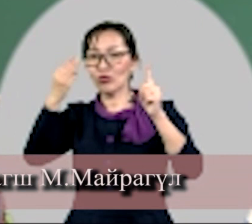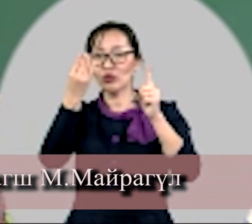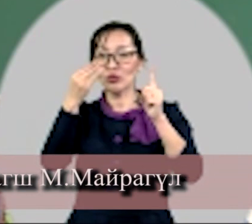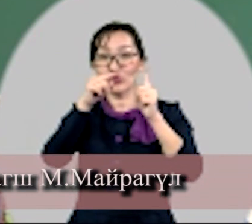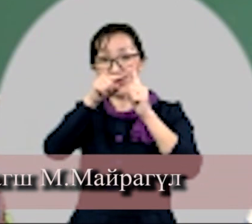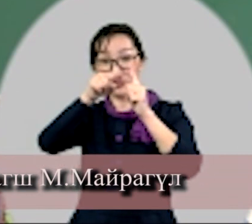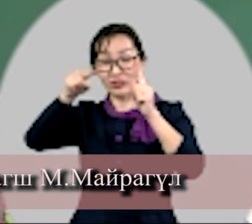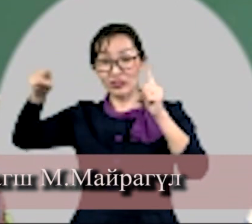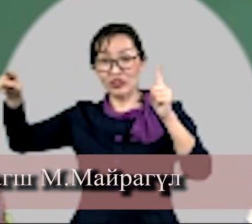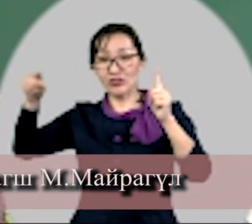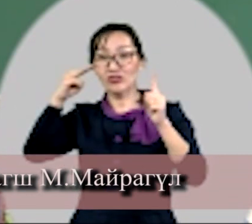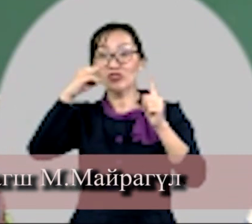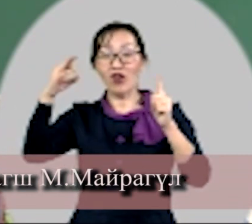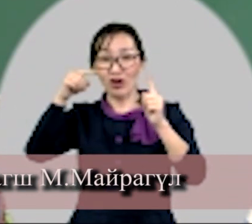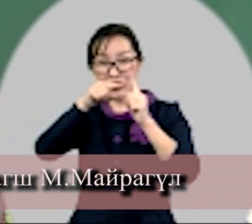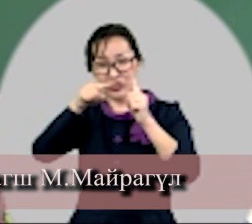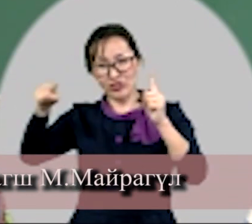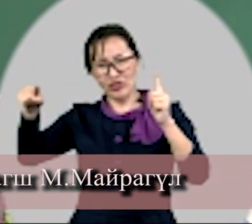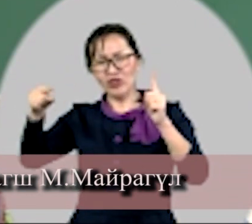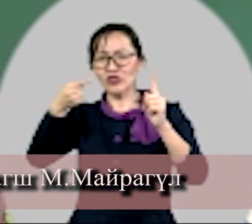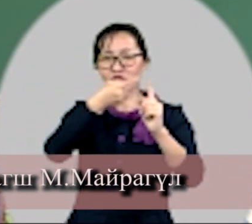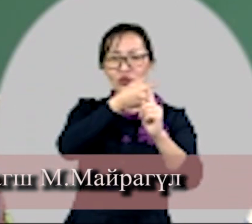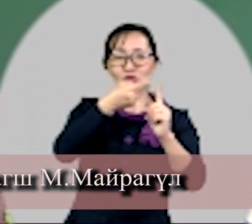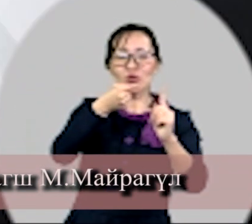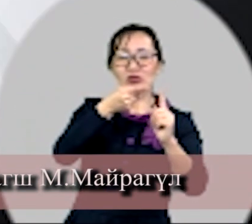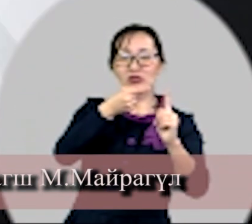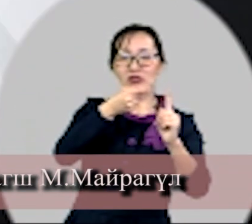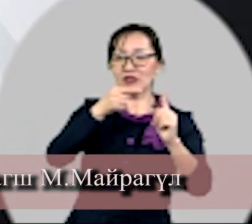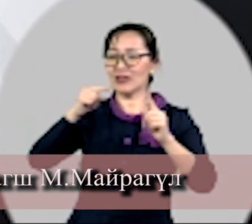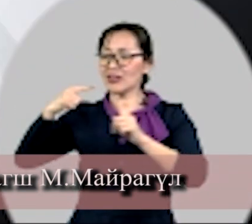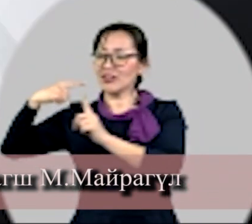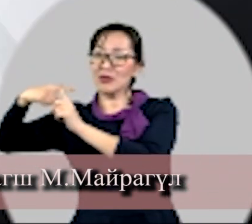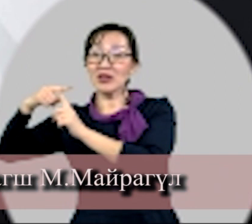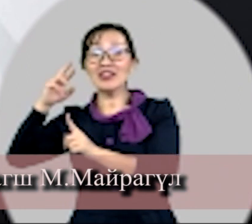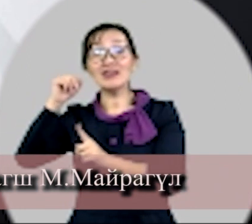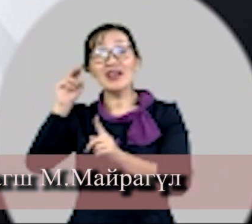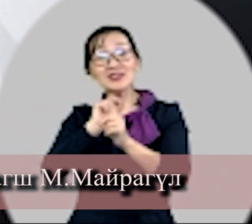Біздің күнделікті өмірде керектенетін сан түзуіміз нешеден басталушы еді?